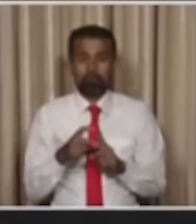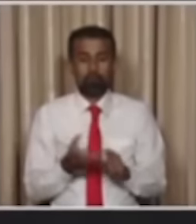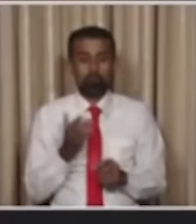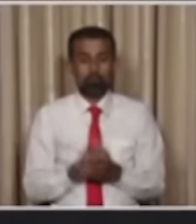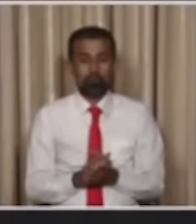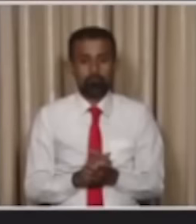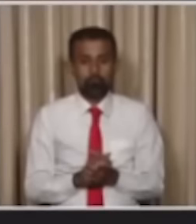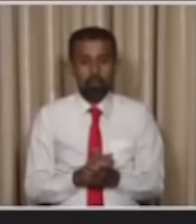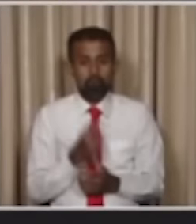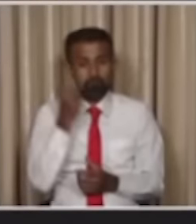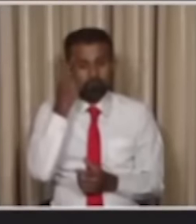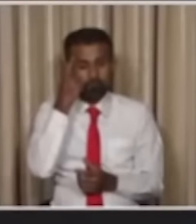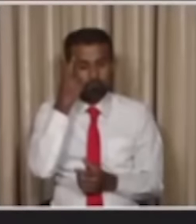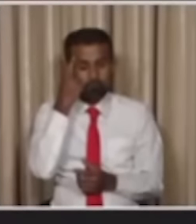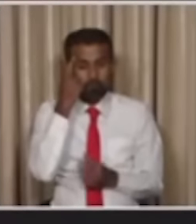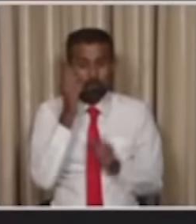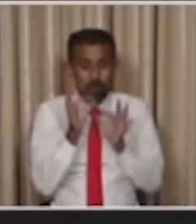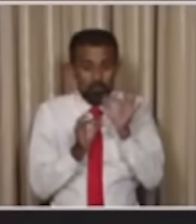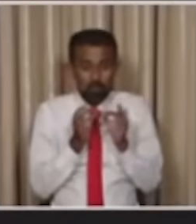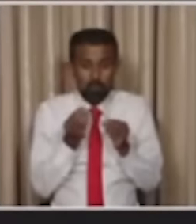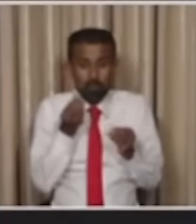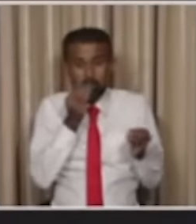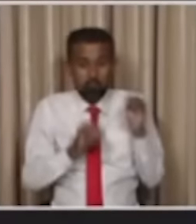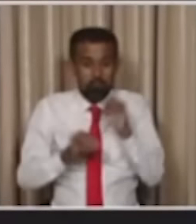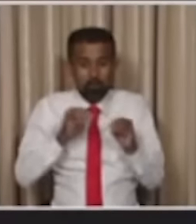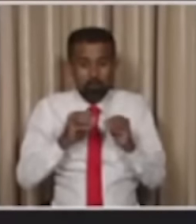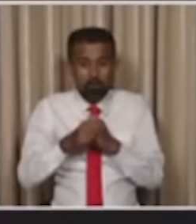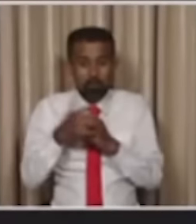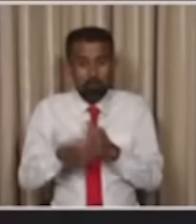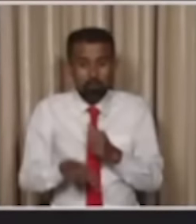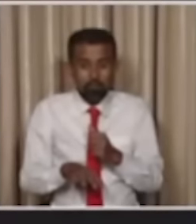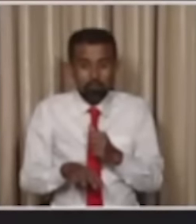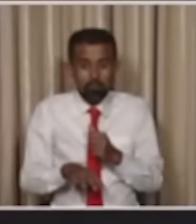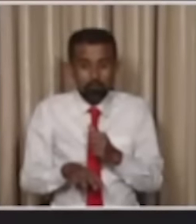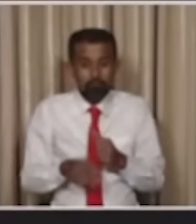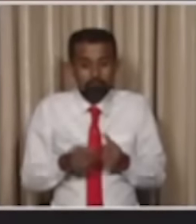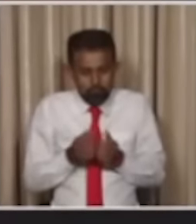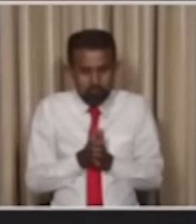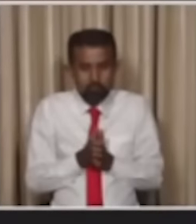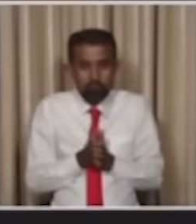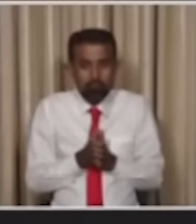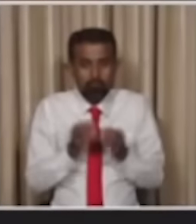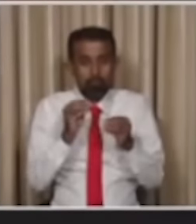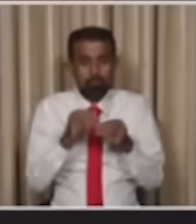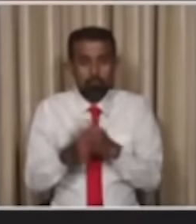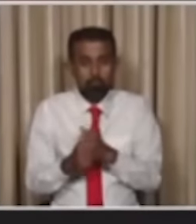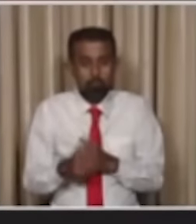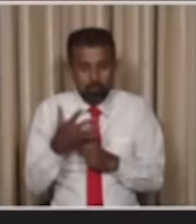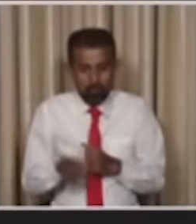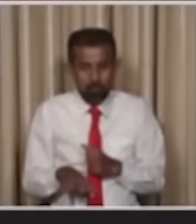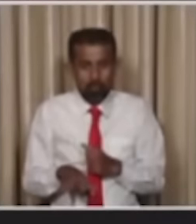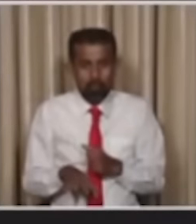තාම චේතනාන්විතව කතන්දරේ හදලා, ඒ කතන්දරේ ඒ අය විසින්ම සරසලා, ඒ අය